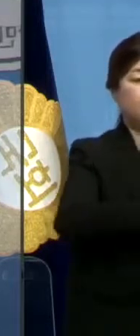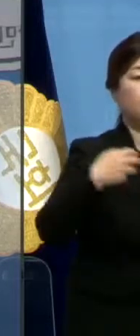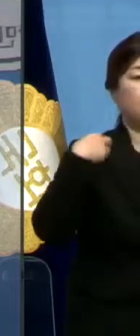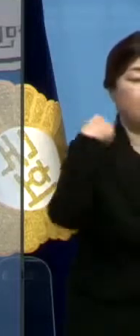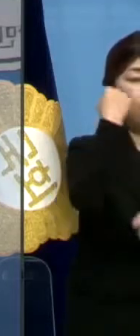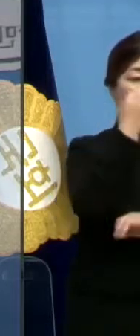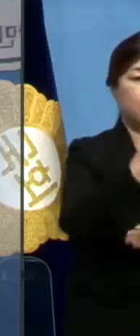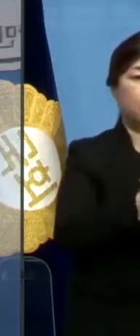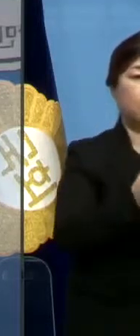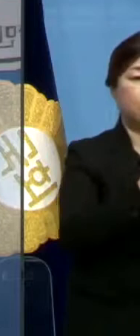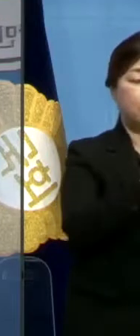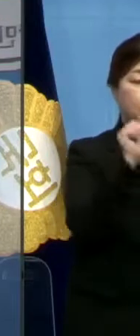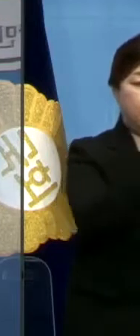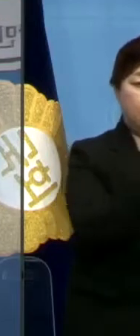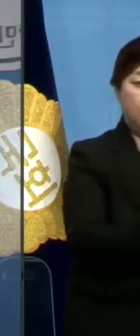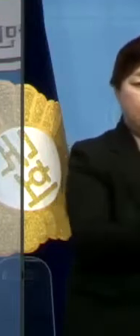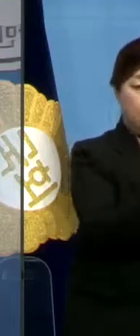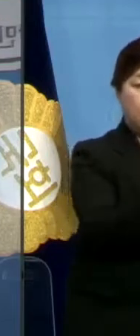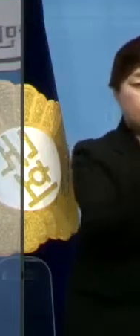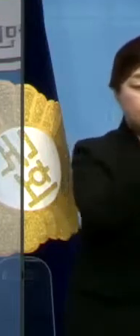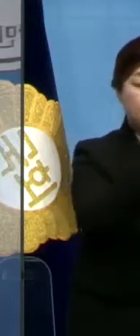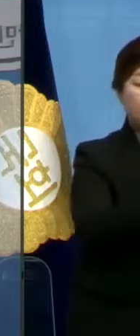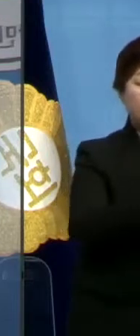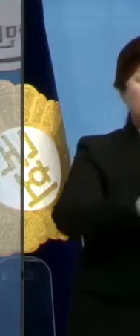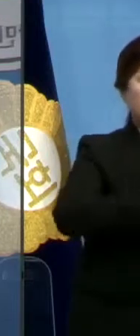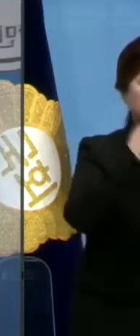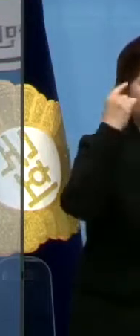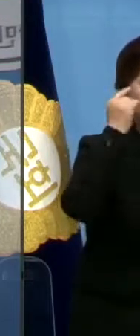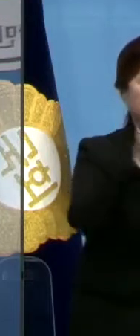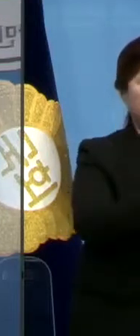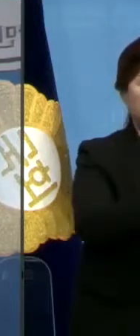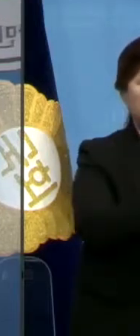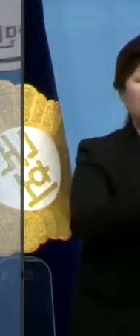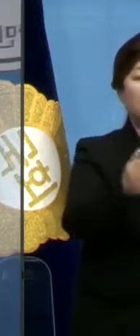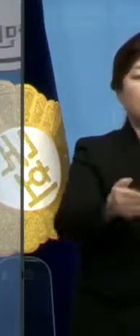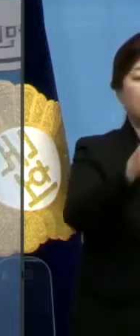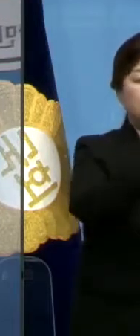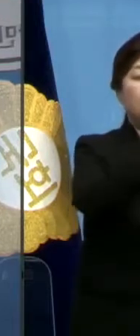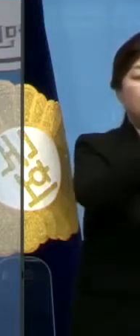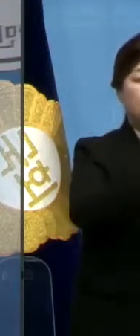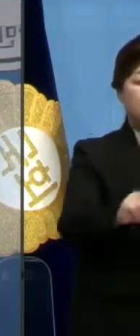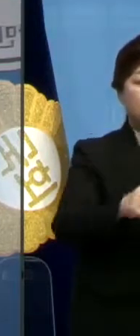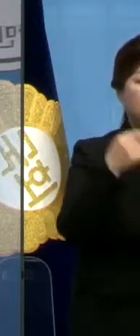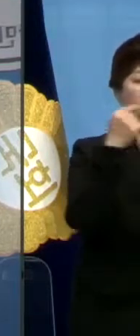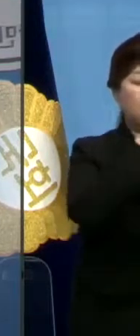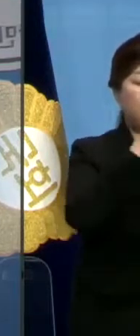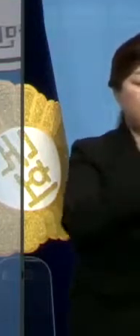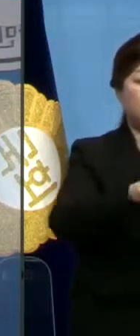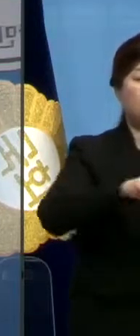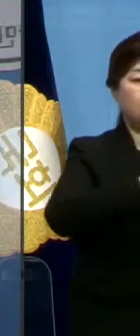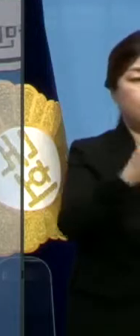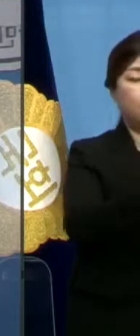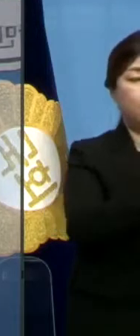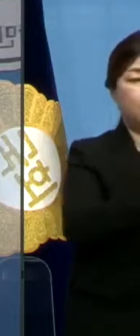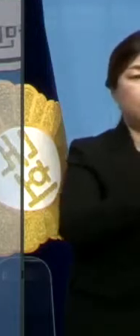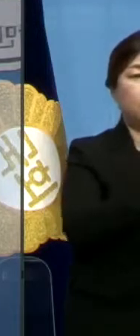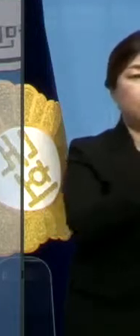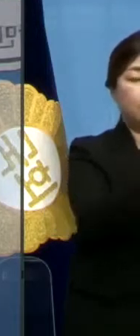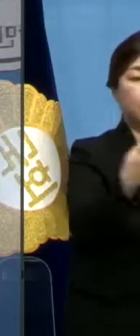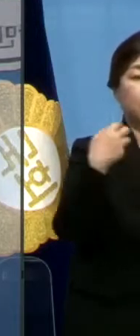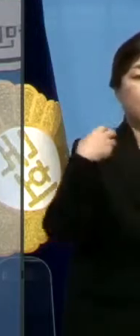따라 확진자가 발생할 경우 자체적인 시설 폐쇄 등 엄중한 조치와 그에 따른